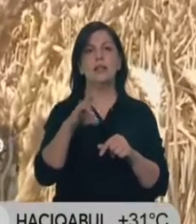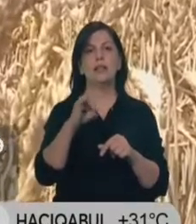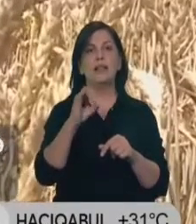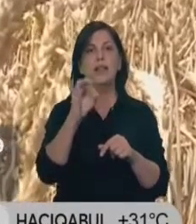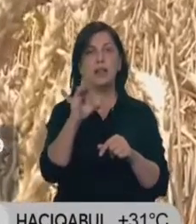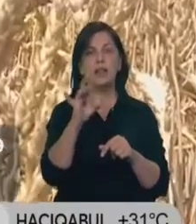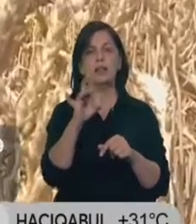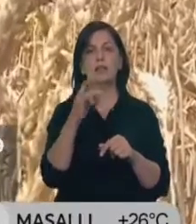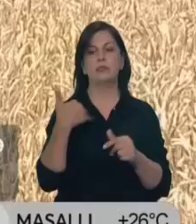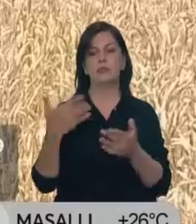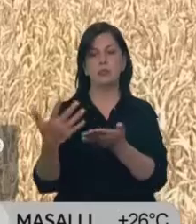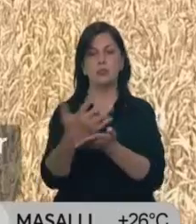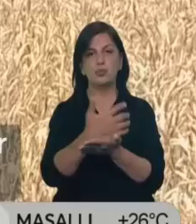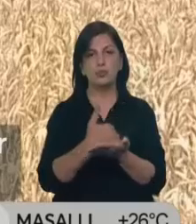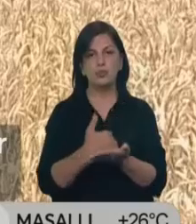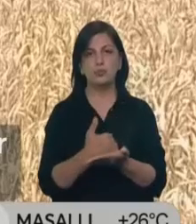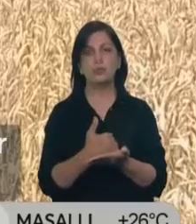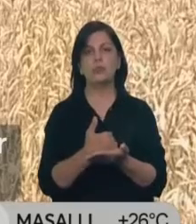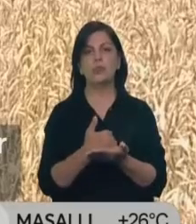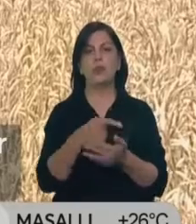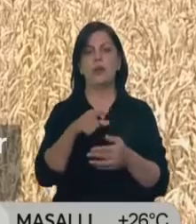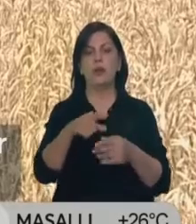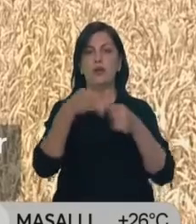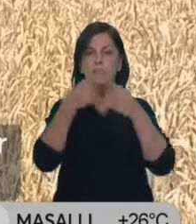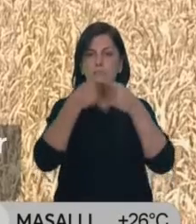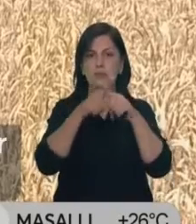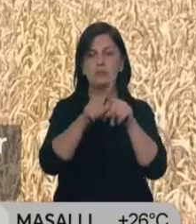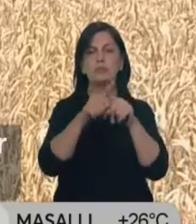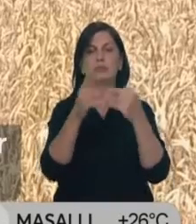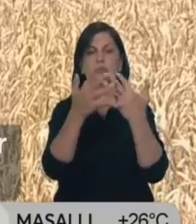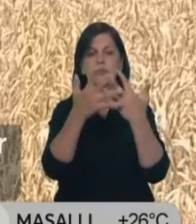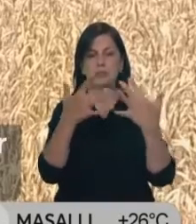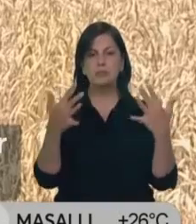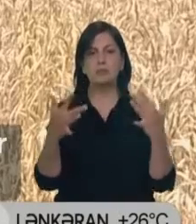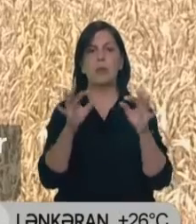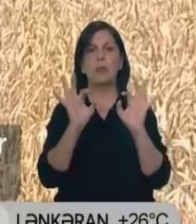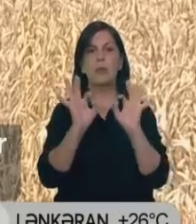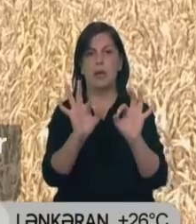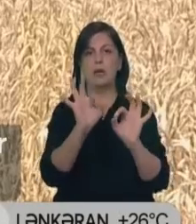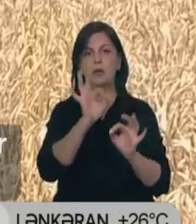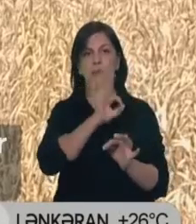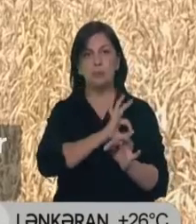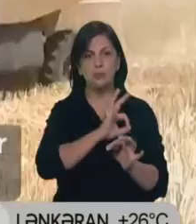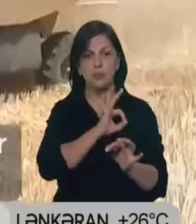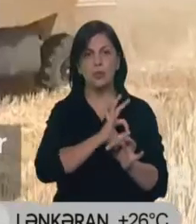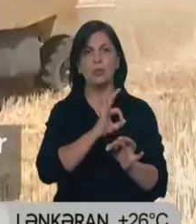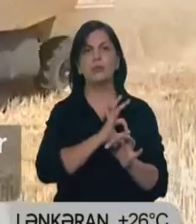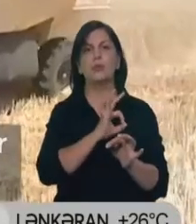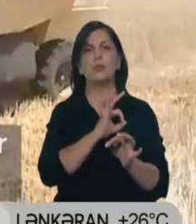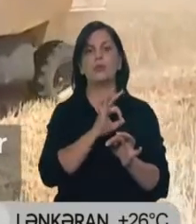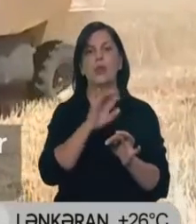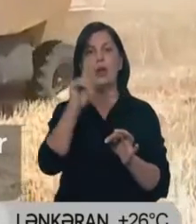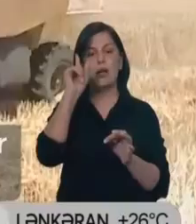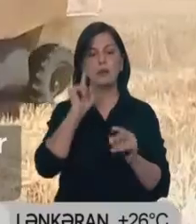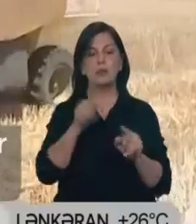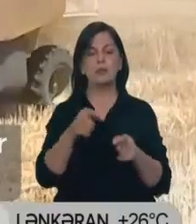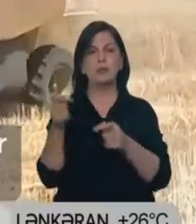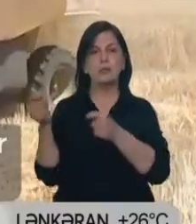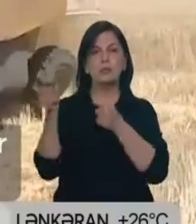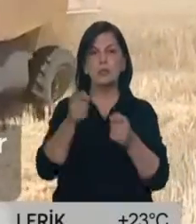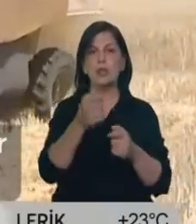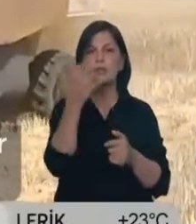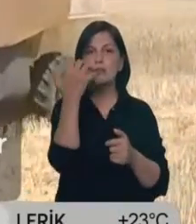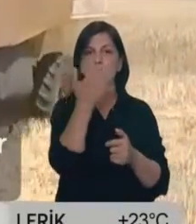yüksək olması doğru toxum seçimi və aqrotexniki qulluq qaydalarına düzgün əməl edilməsi ilə yanaşı, ölkəyə yeni gətirilən